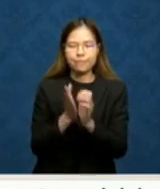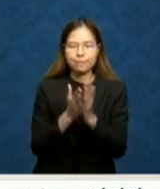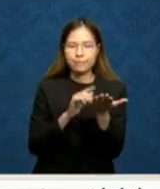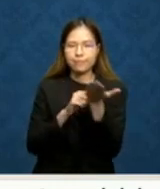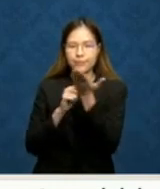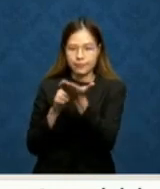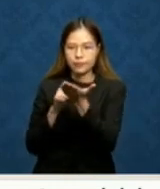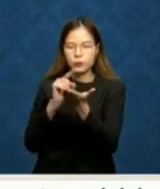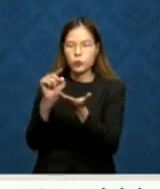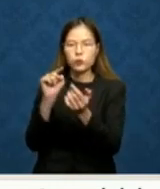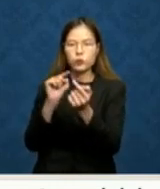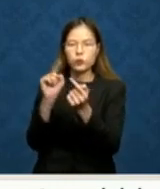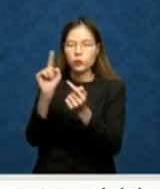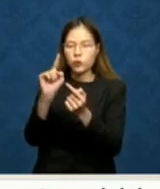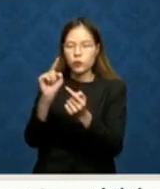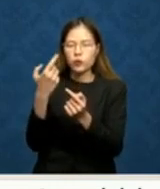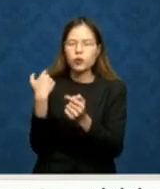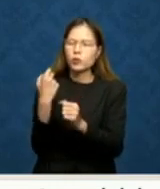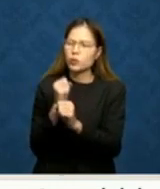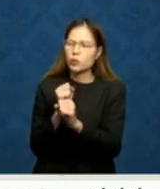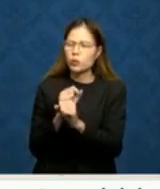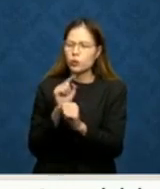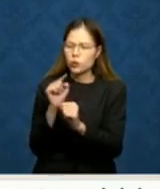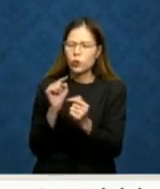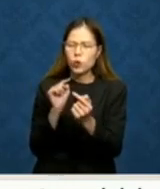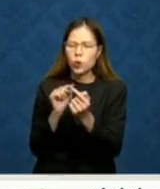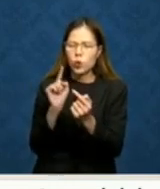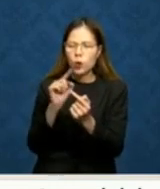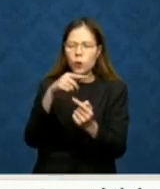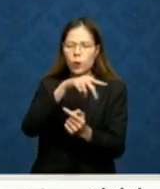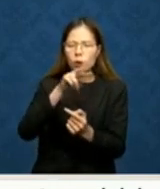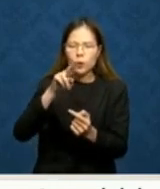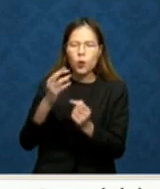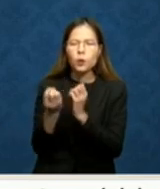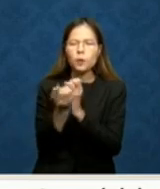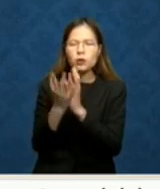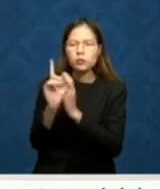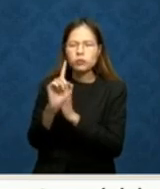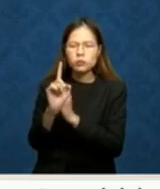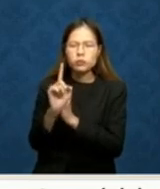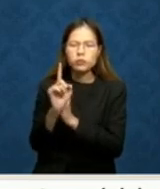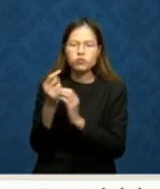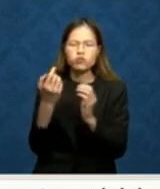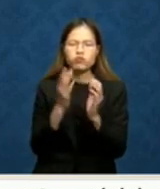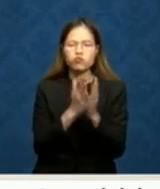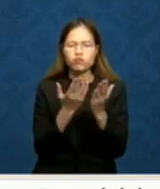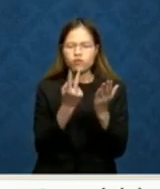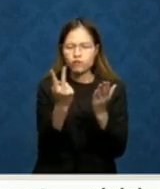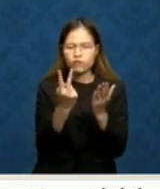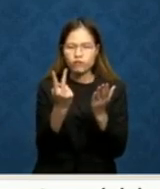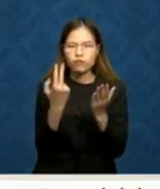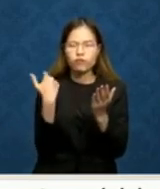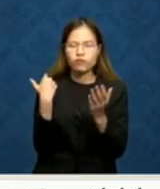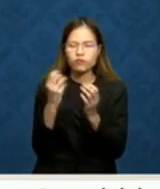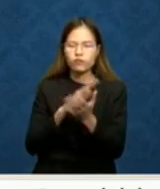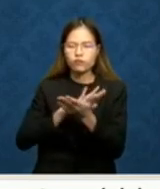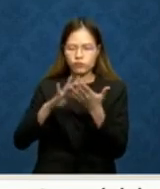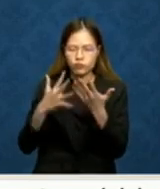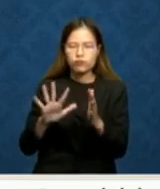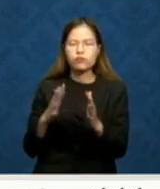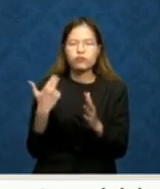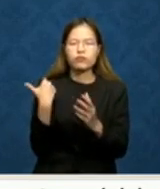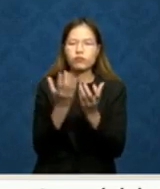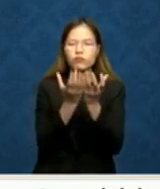การวิเคราะห์ผลกระทบที่อาจเกิดขึ้นจากร่างพระราชบัญญัติทั้ง2ฉบับเสร็จแล้วนะครับตามรัฐธรรมนูญมาตร